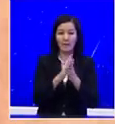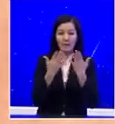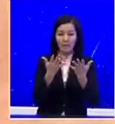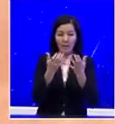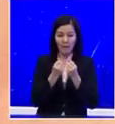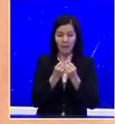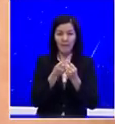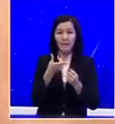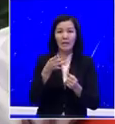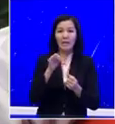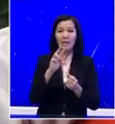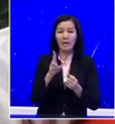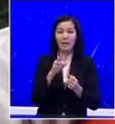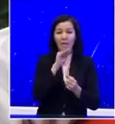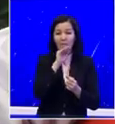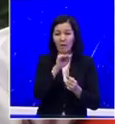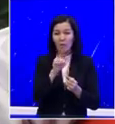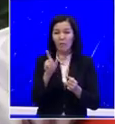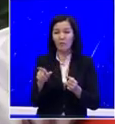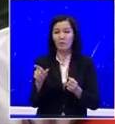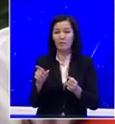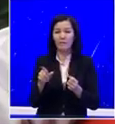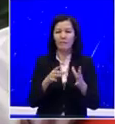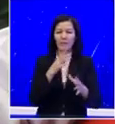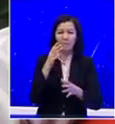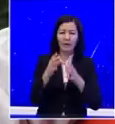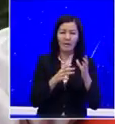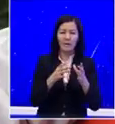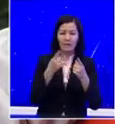Грек философтары, барлығы